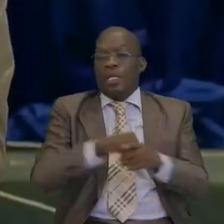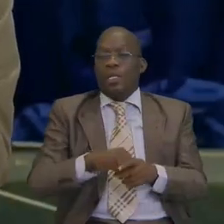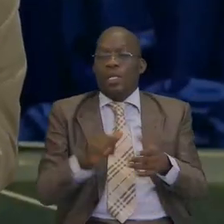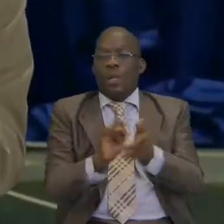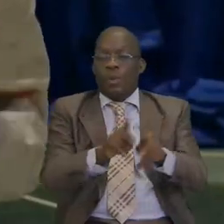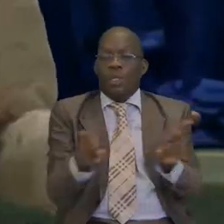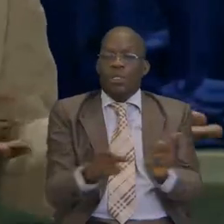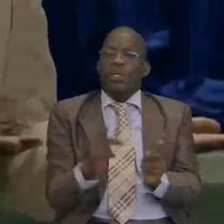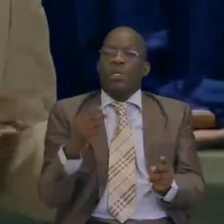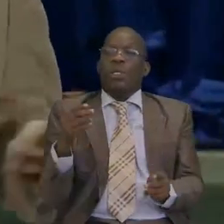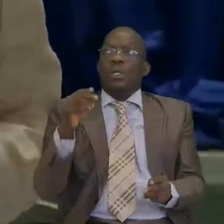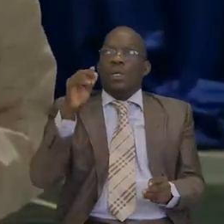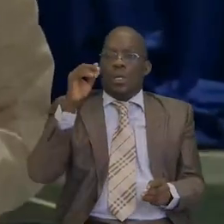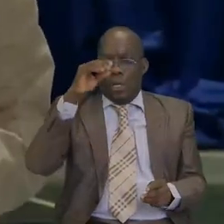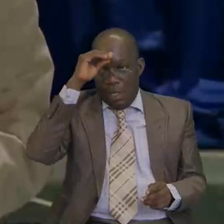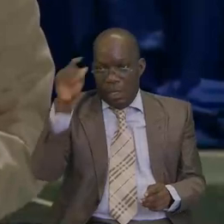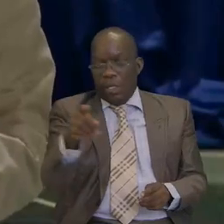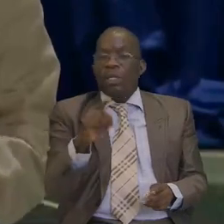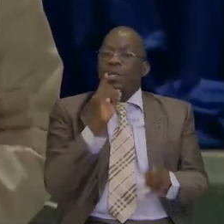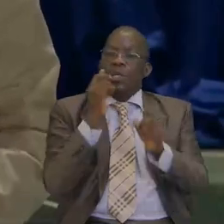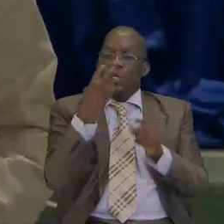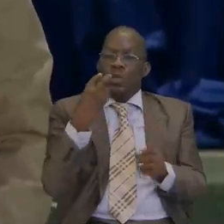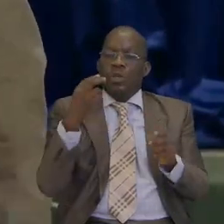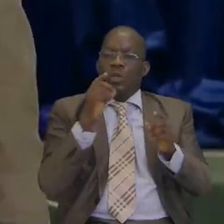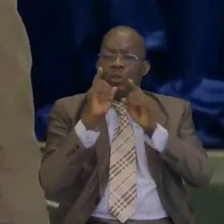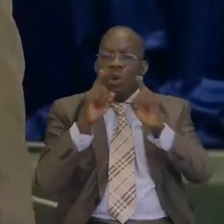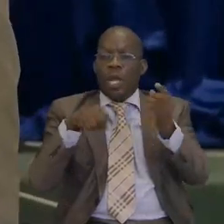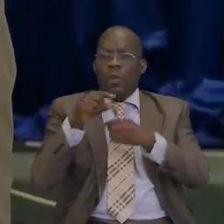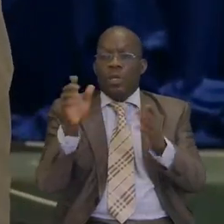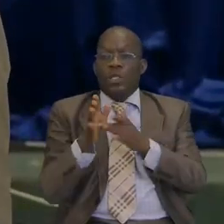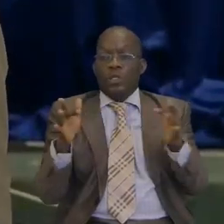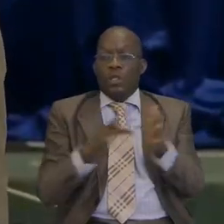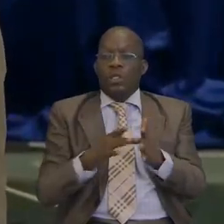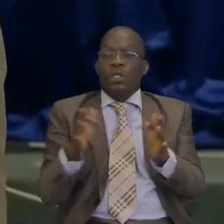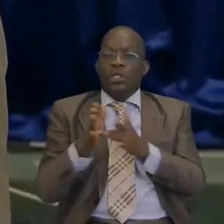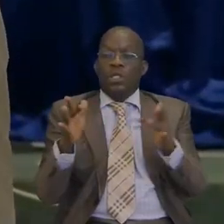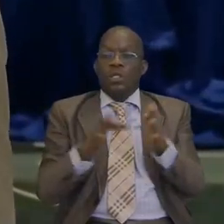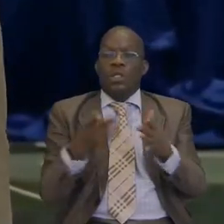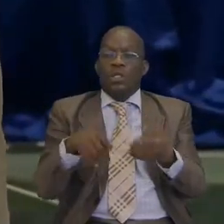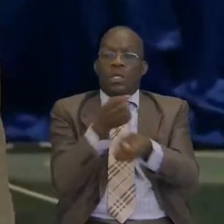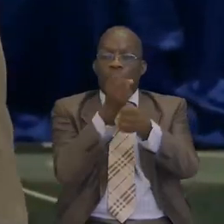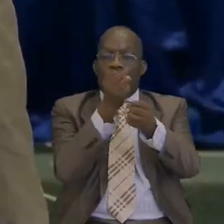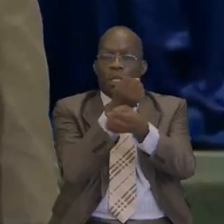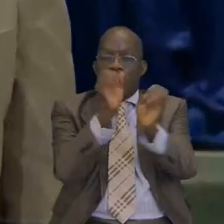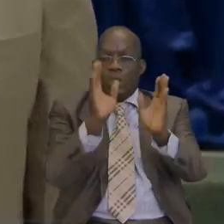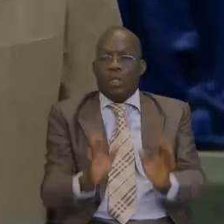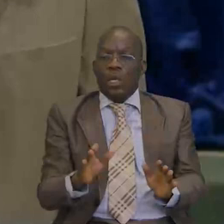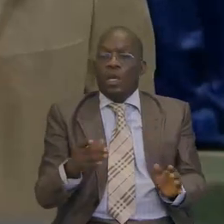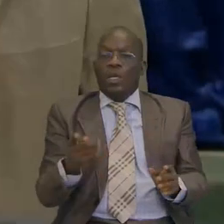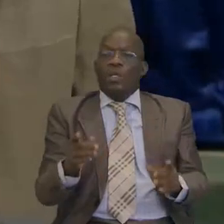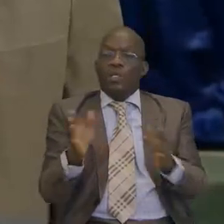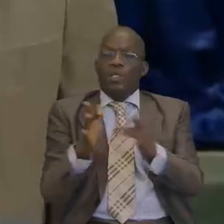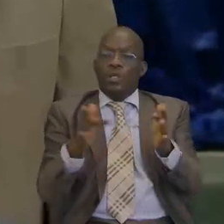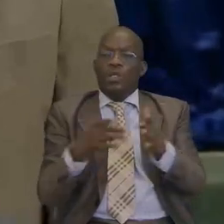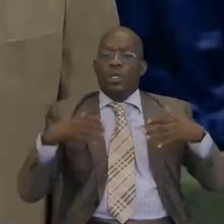le Sauveur, de Jésus le Guérisseur, Jésus le Libérateur. Et quand